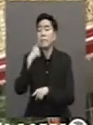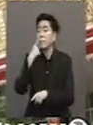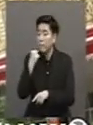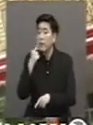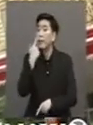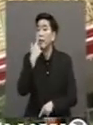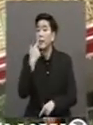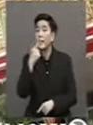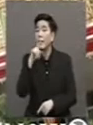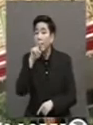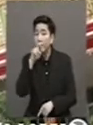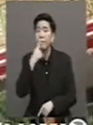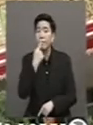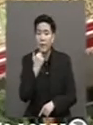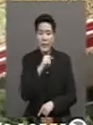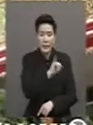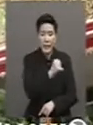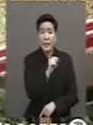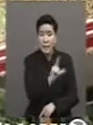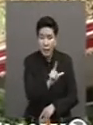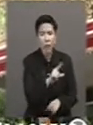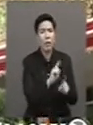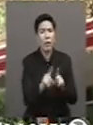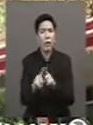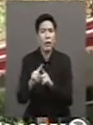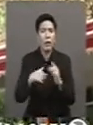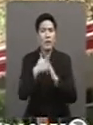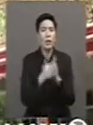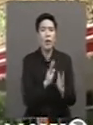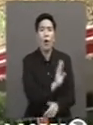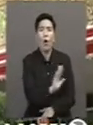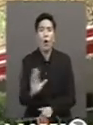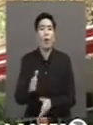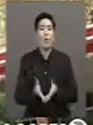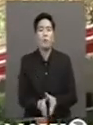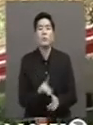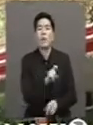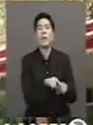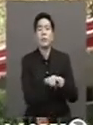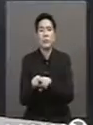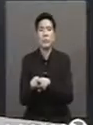ดงวันจันทร์ก็สีเหลืองตามลำดับก็เห็นว่าสีประจำวันเกิดสีไหนก็ตายด้วยกันทุกสี